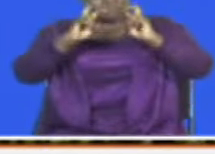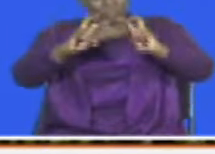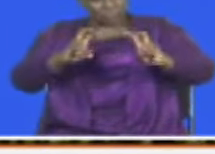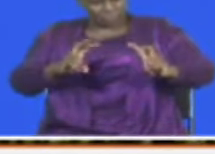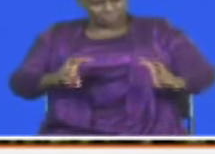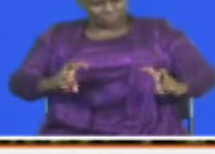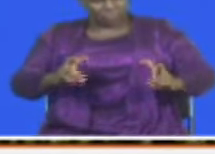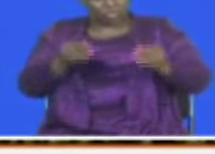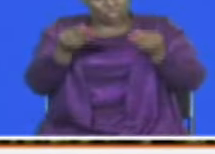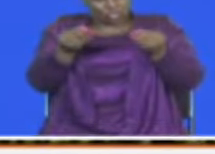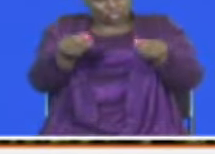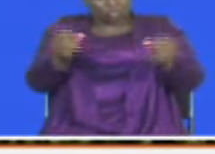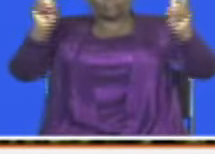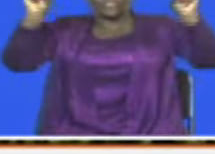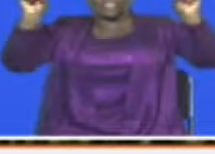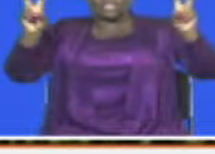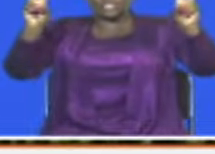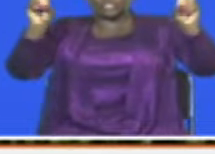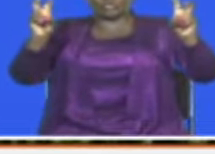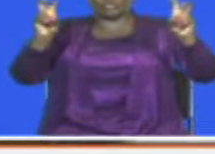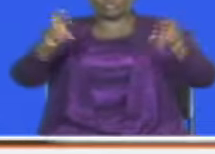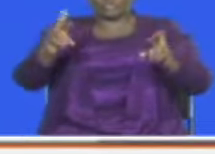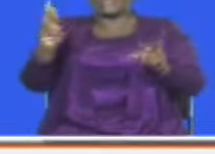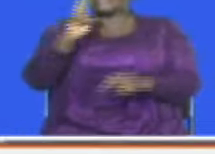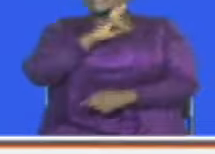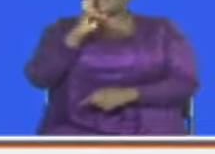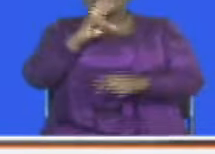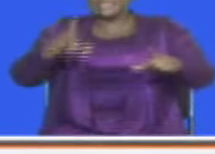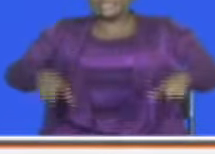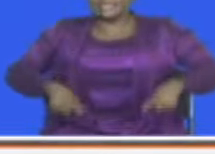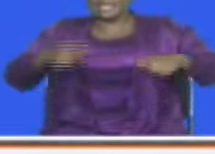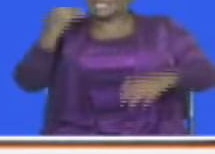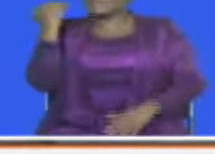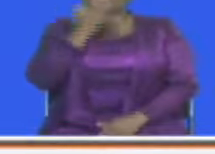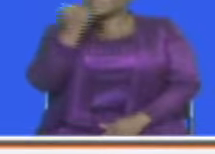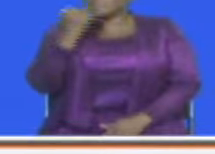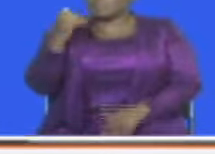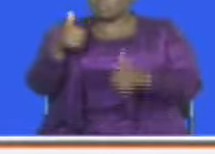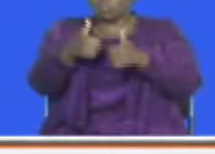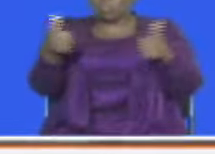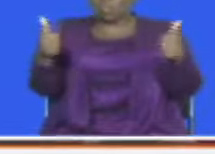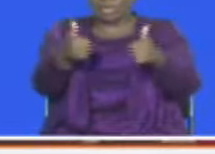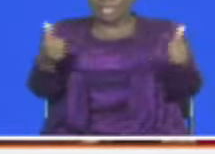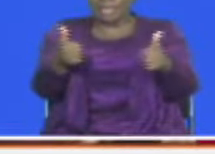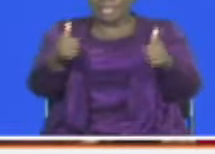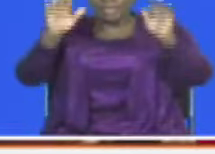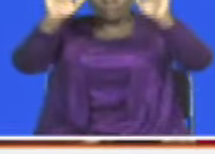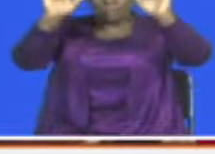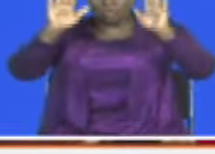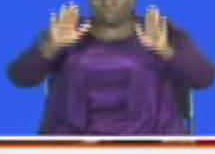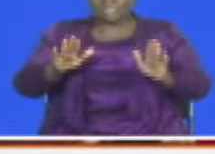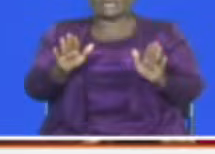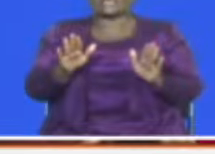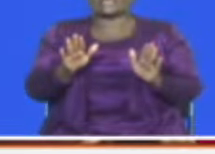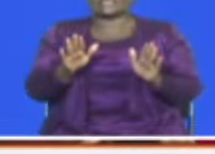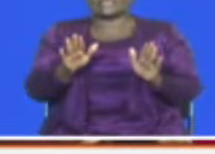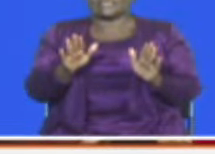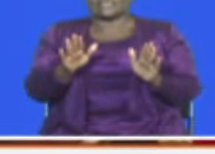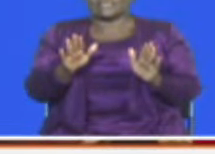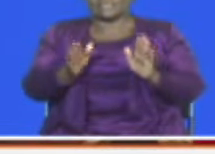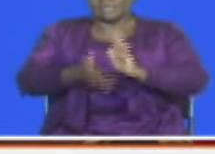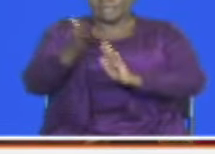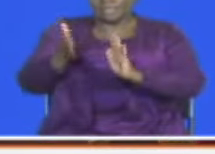watachunguza na kutatua swala hilo la tishio la maisha ya Gachagua kwa uadilifu na umuhimu unaoandamana na madai